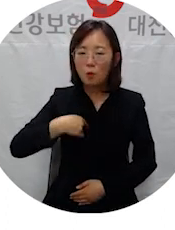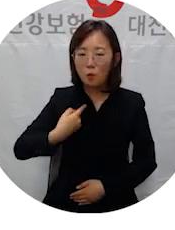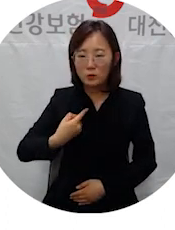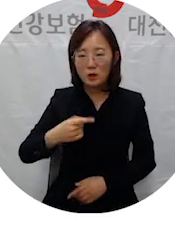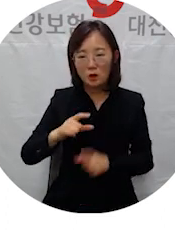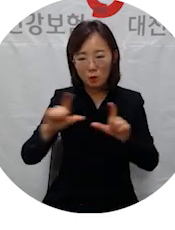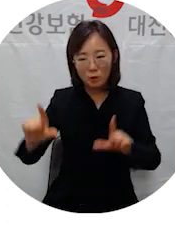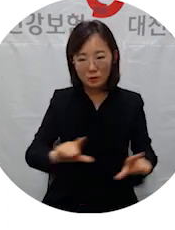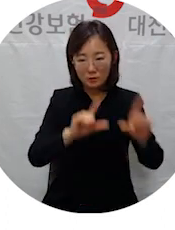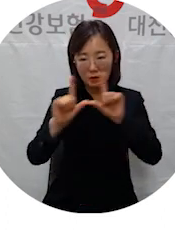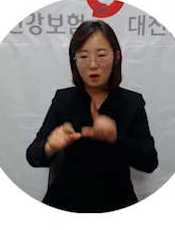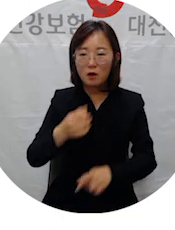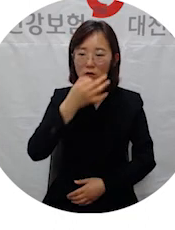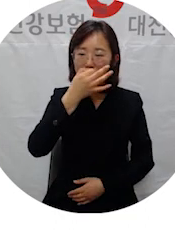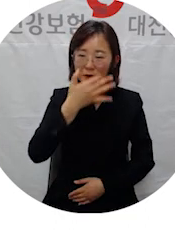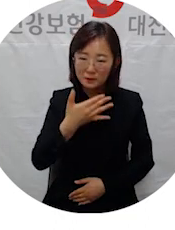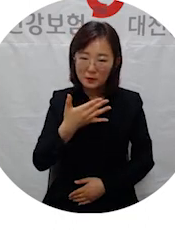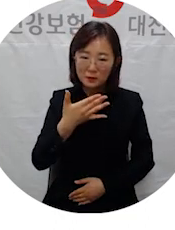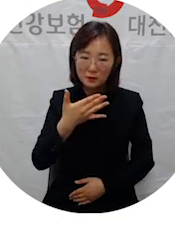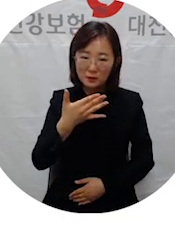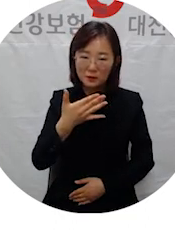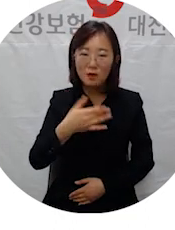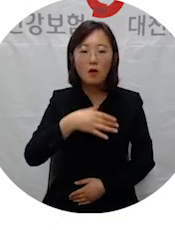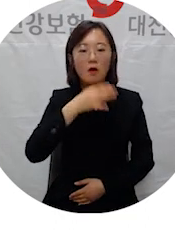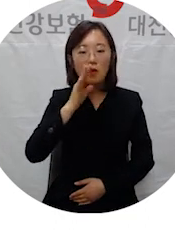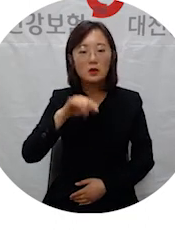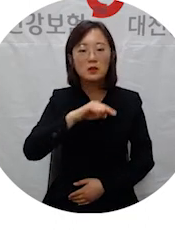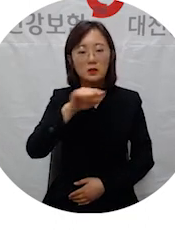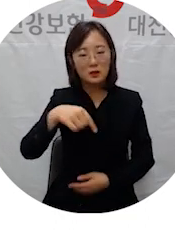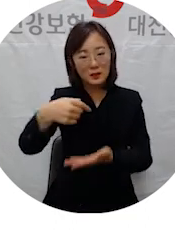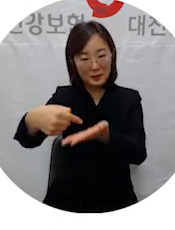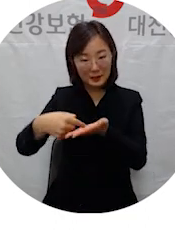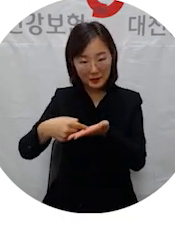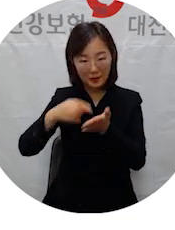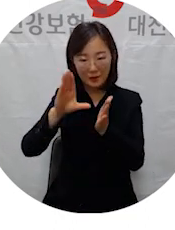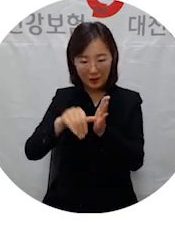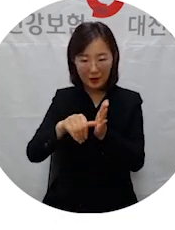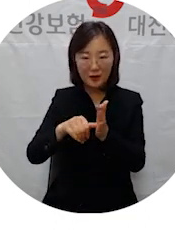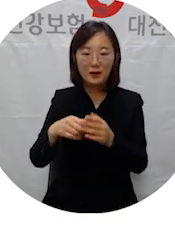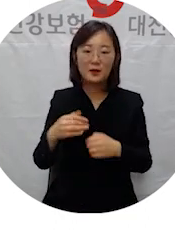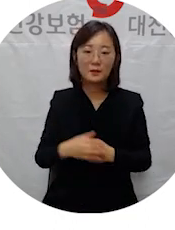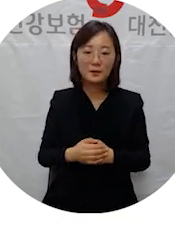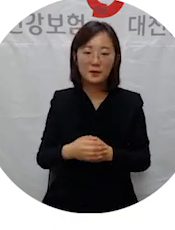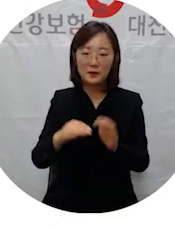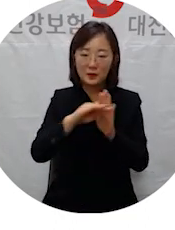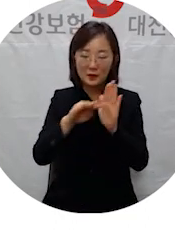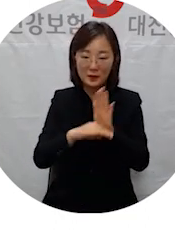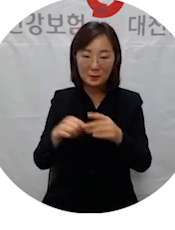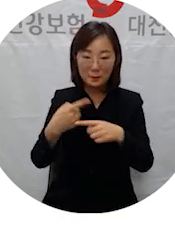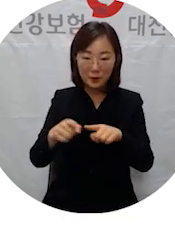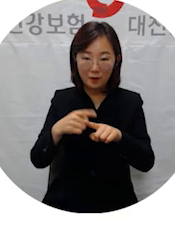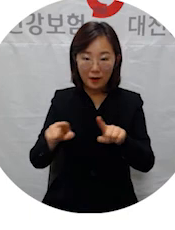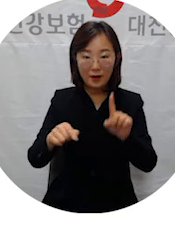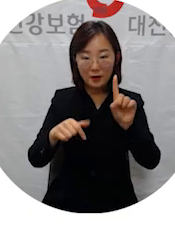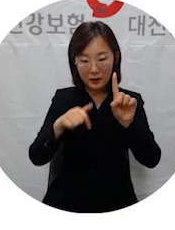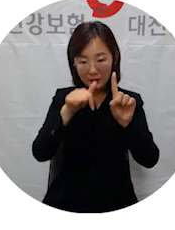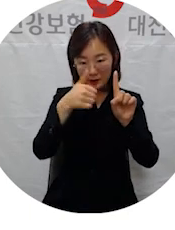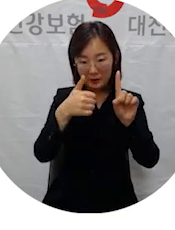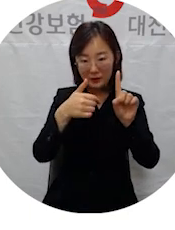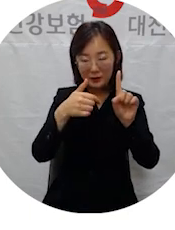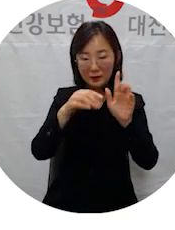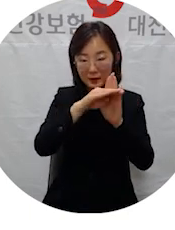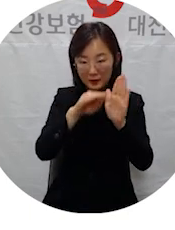이상의 고령 또는 노인성 질환 등으로 혼자서 일상생활을 수행하기 어려운 어르신의 신청에